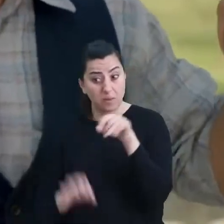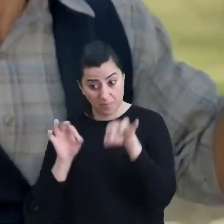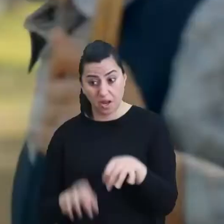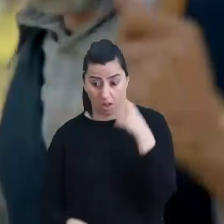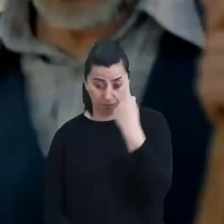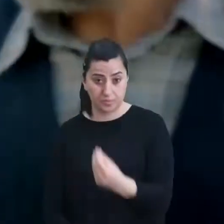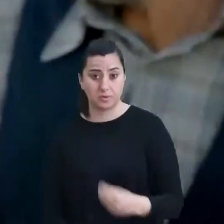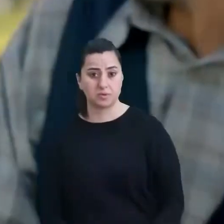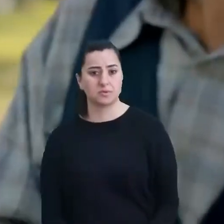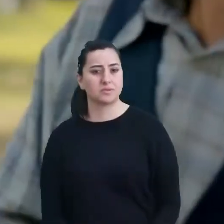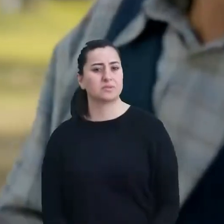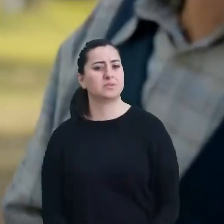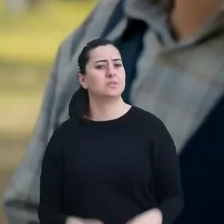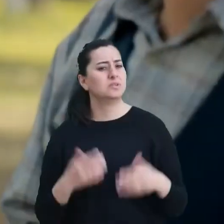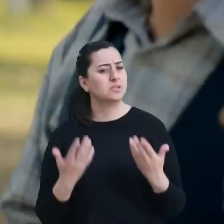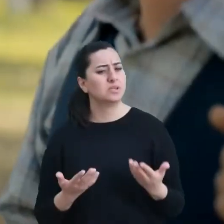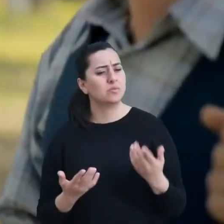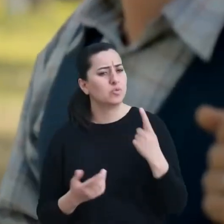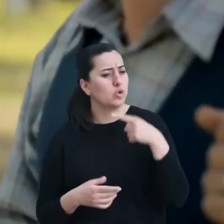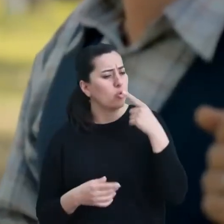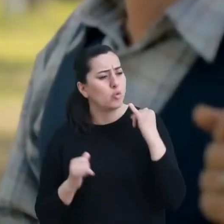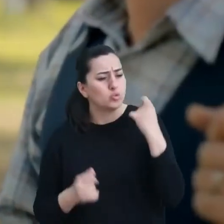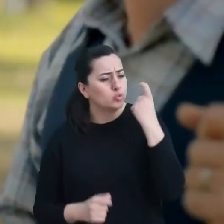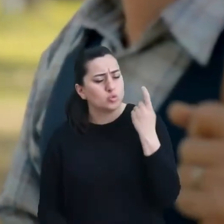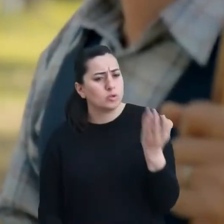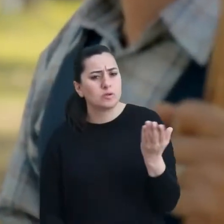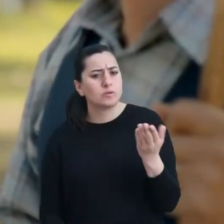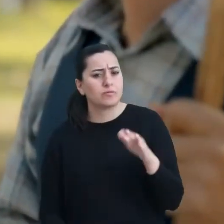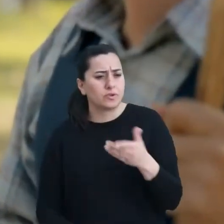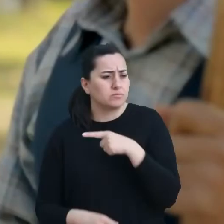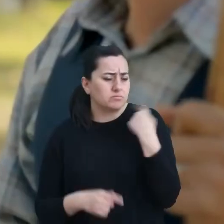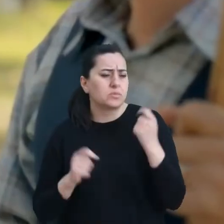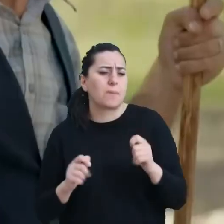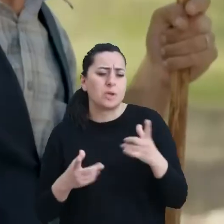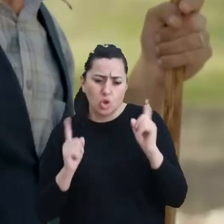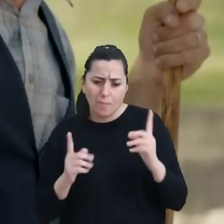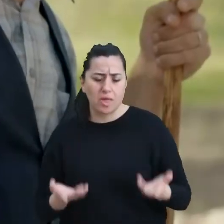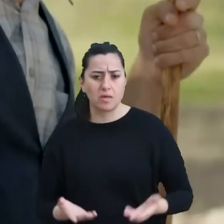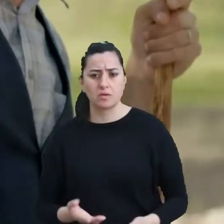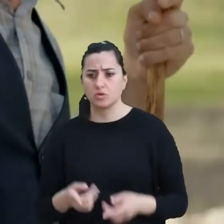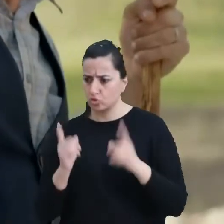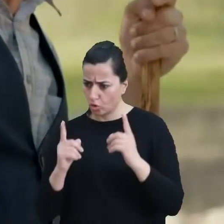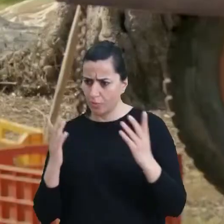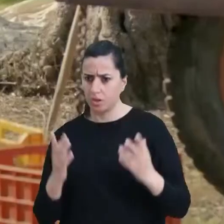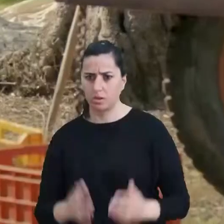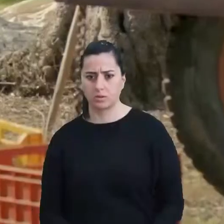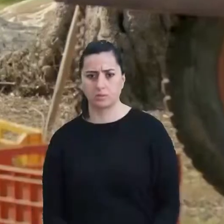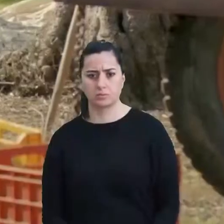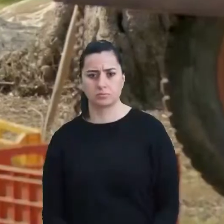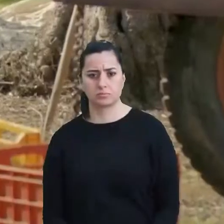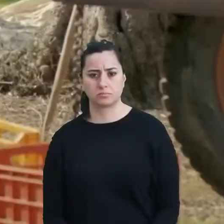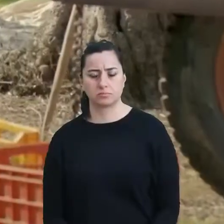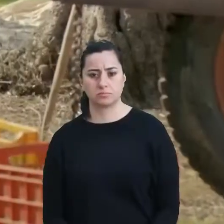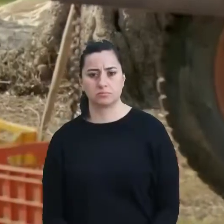haberin olsun. Ya neden dillendiriyorsun böyle şeyleri? Neden vazgeçsin kız? Tövbe de. Tövbe tövbe. Tövbe